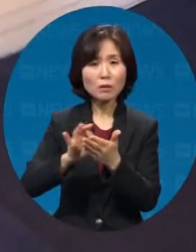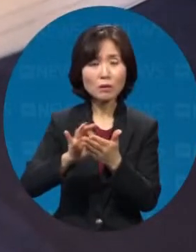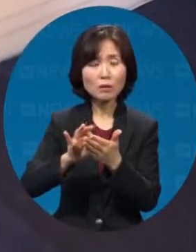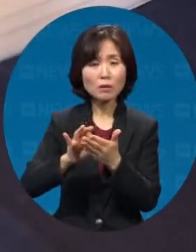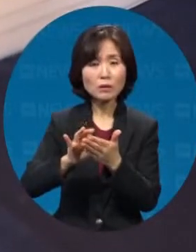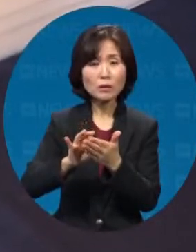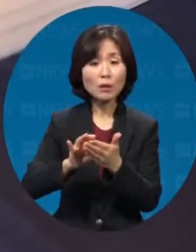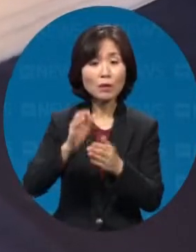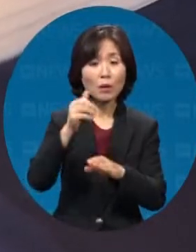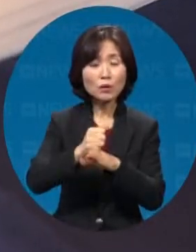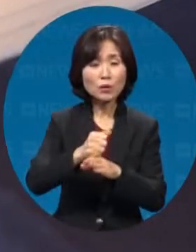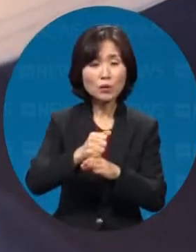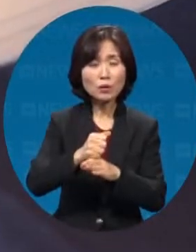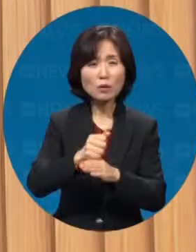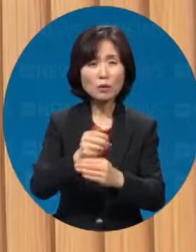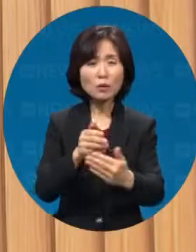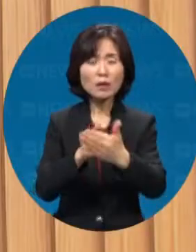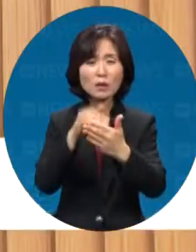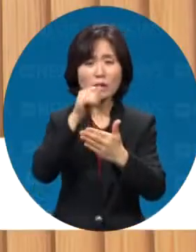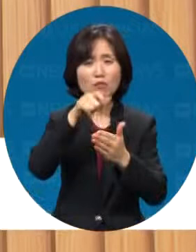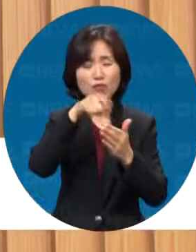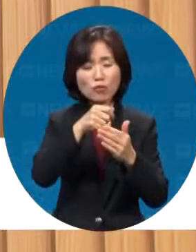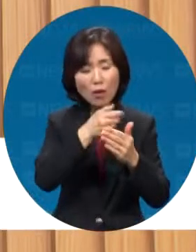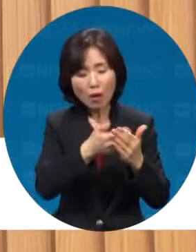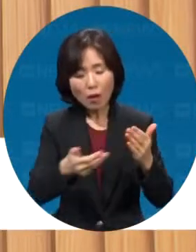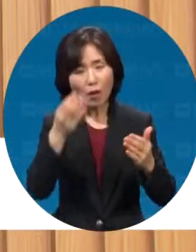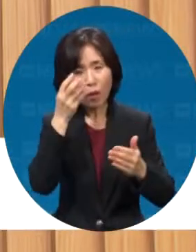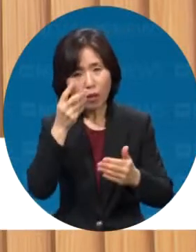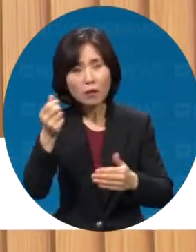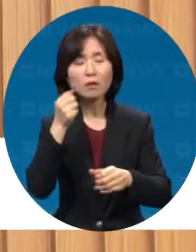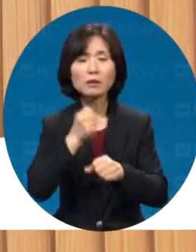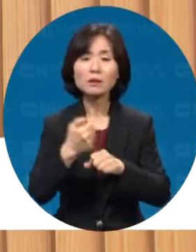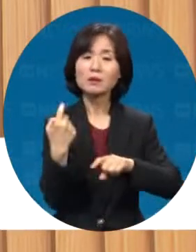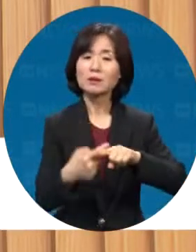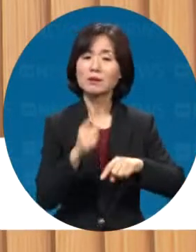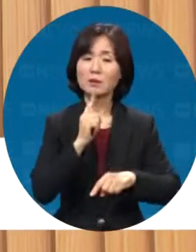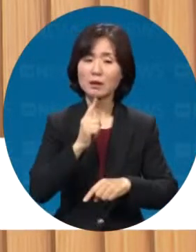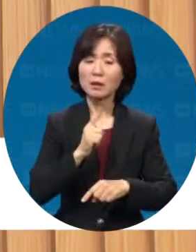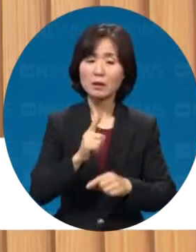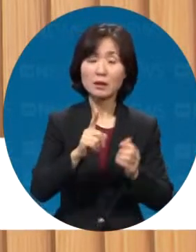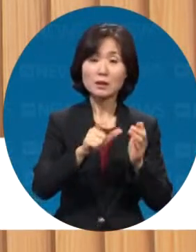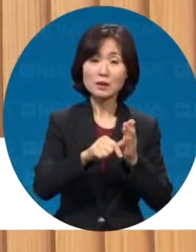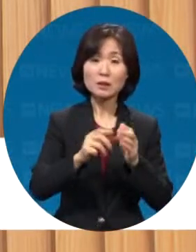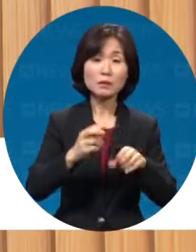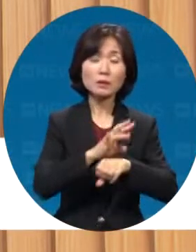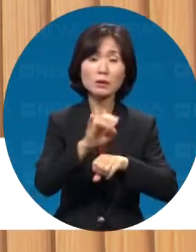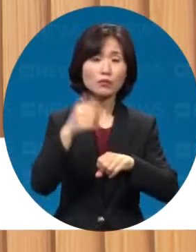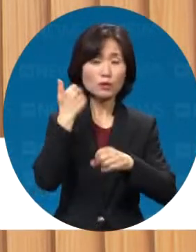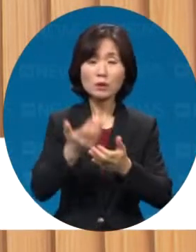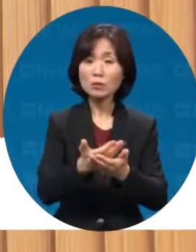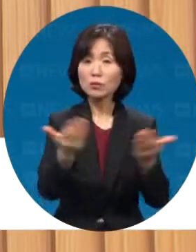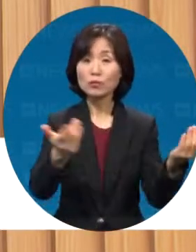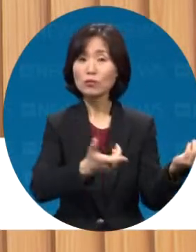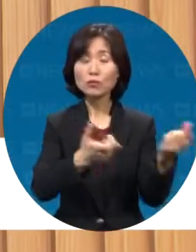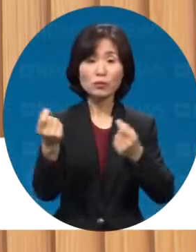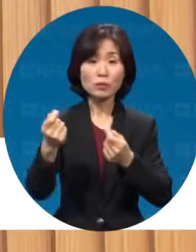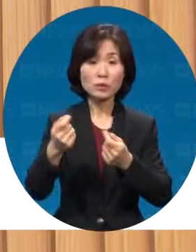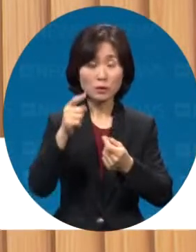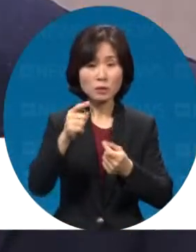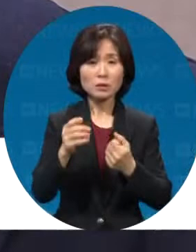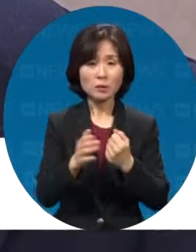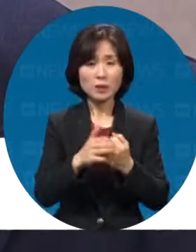것에 비유합니다. 시간을 쓴다는 것은 사실 누구에게나 주어진 이 시간이라는 것을 얼마만큼 물길을 잘